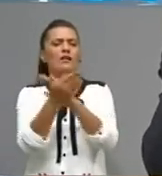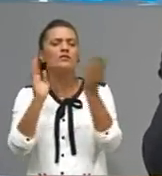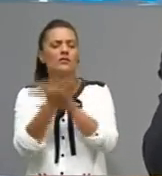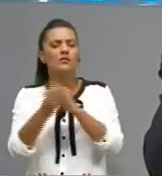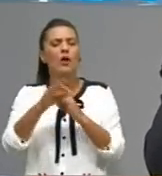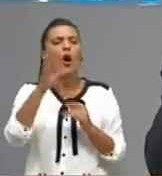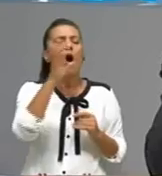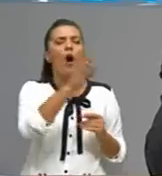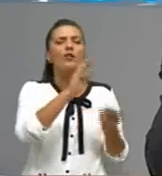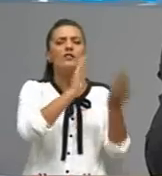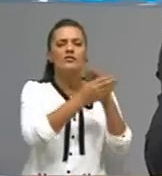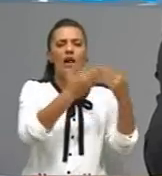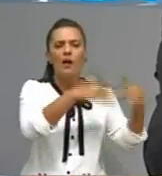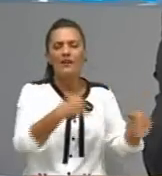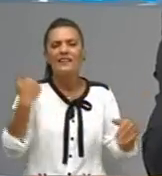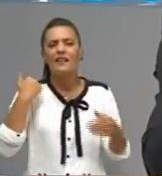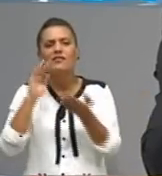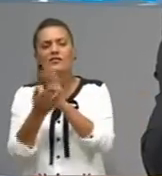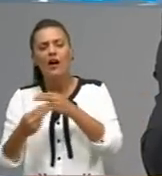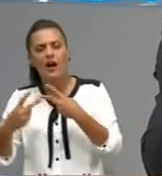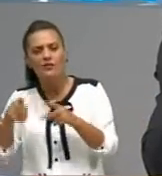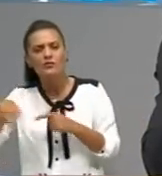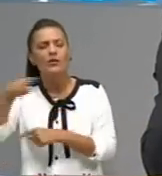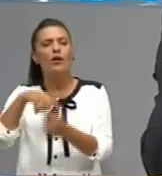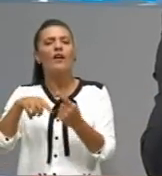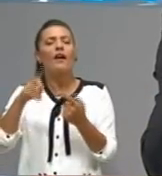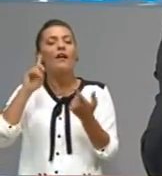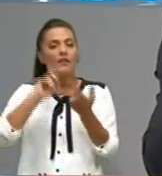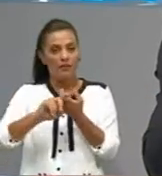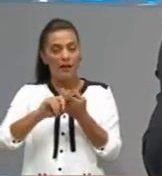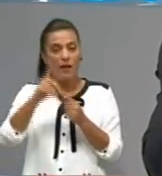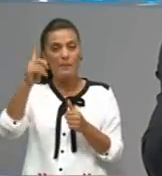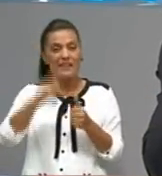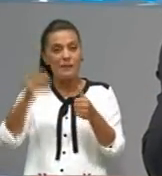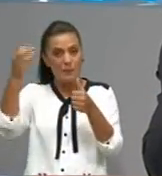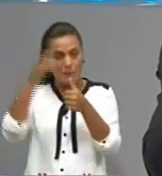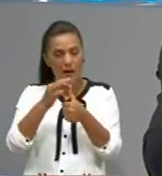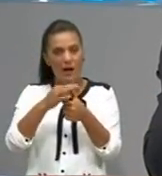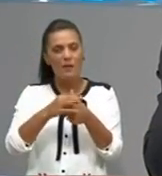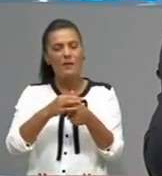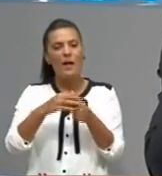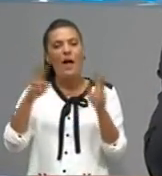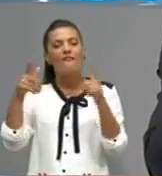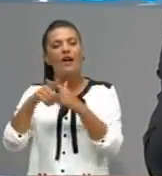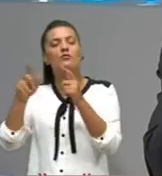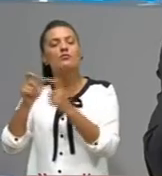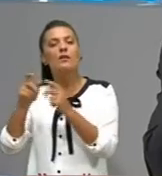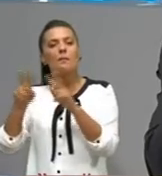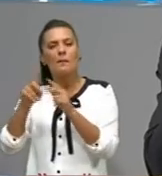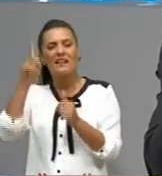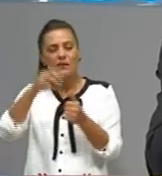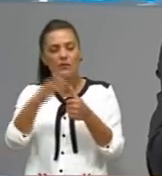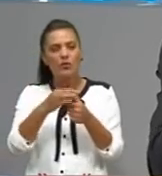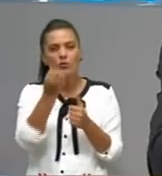çağı kapatıyor, yeni çağı açıyor. Evet. Ve baş parmağında Fatih Sultan Mehmet'in bir elinde gül